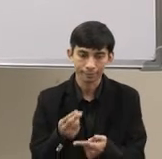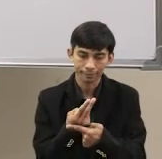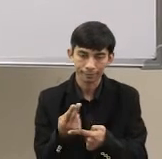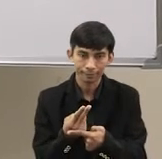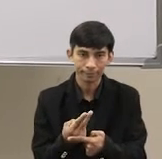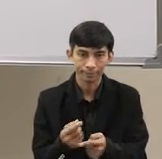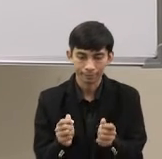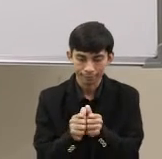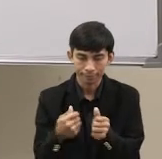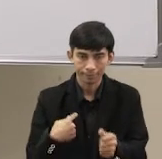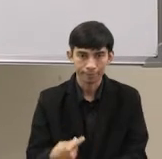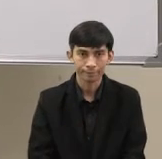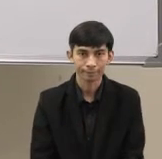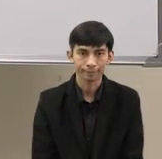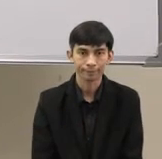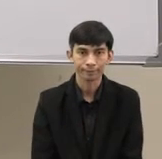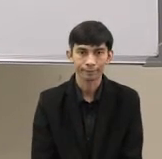con.